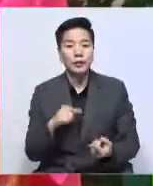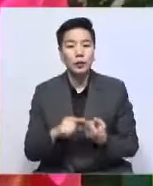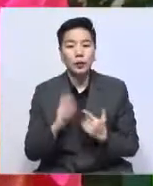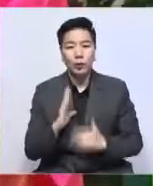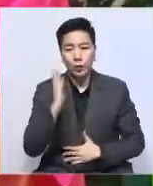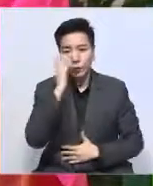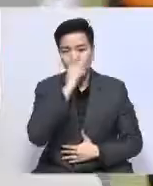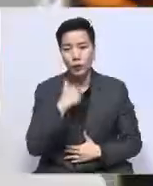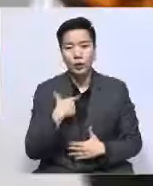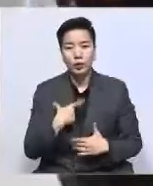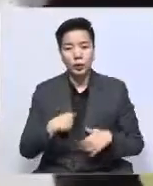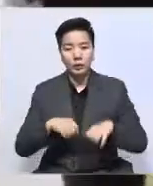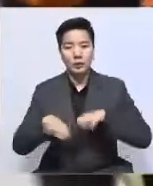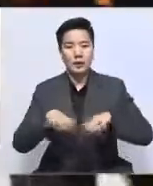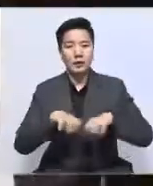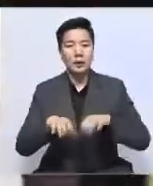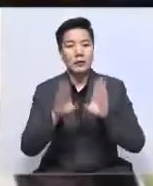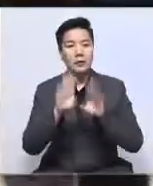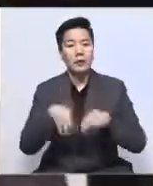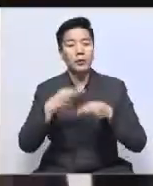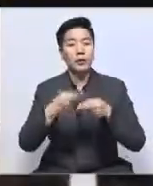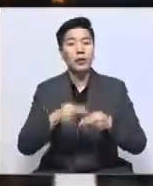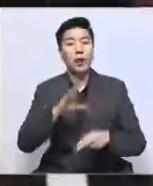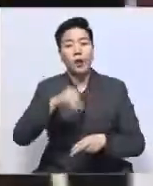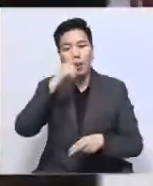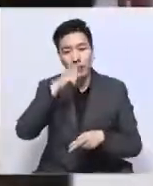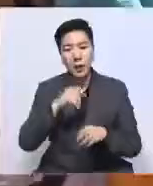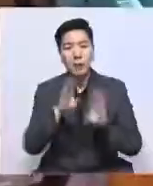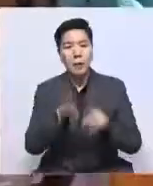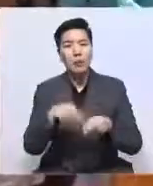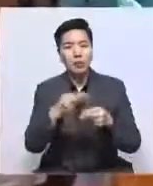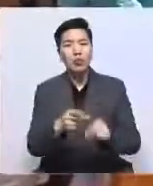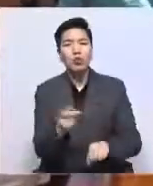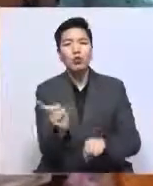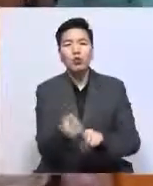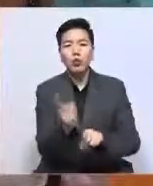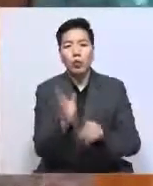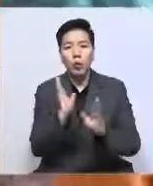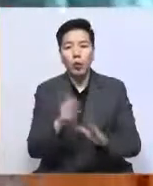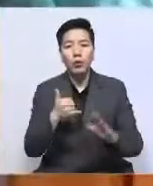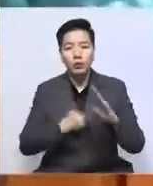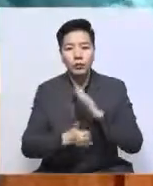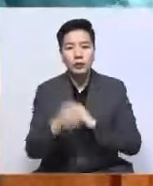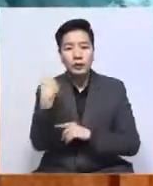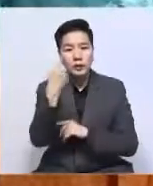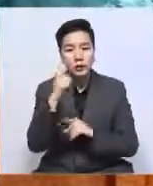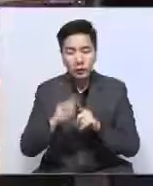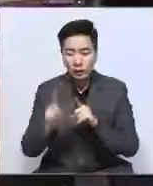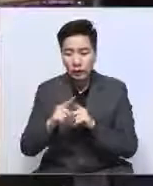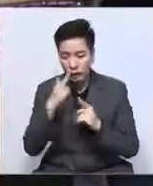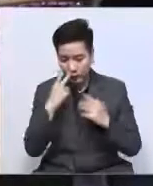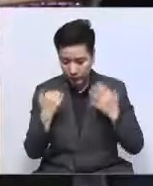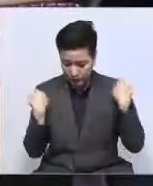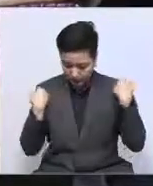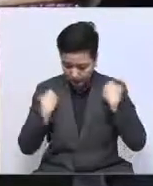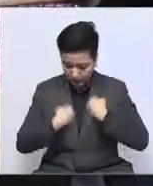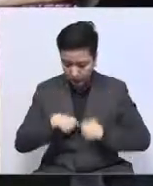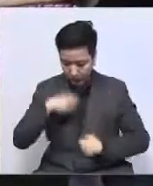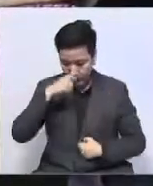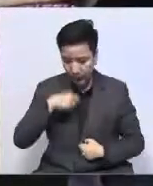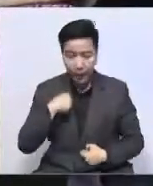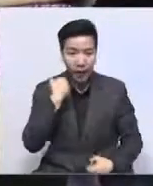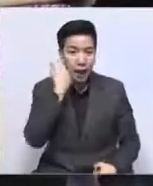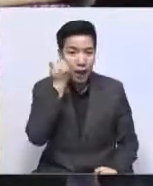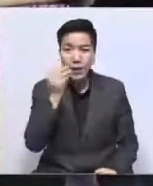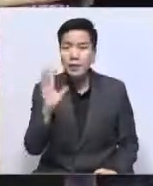ก็ต่างชื่นชมการจัดงานที่รวมเสน่ห์ของความเป็นไทยเอาไว้และก็ชื่นชมให้หลายคนนั้นหันมาสนใจสวมใส่ชุดไทยอย่างไม่เ